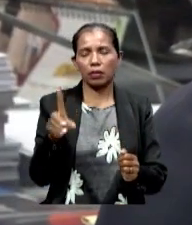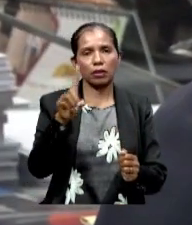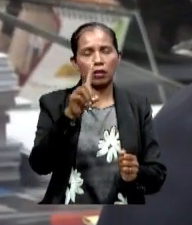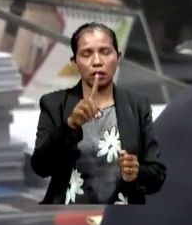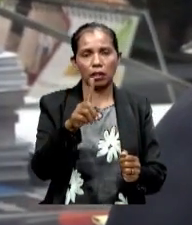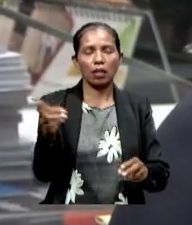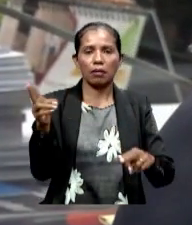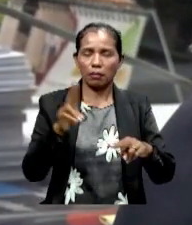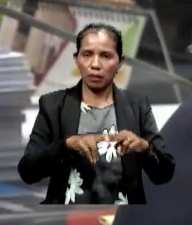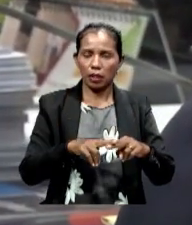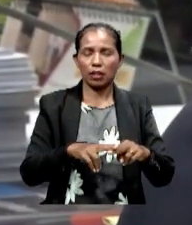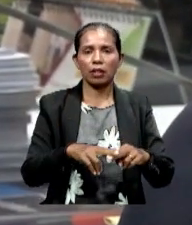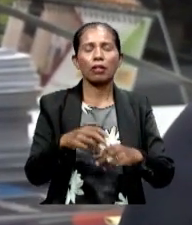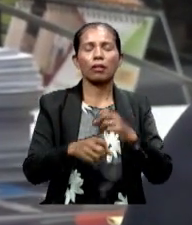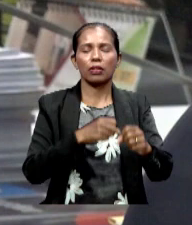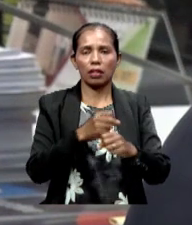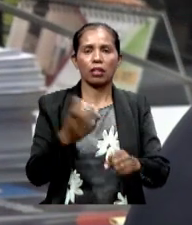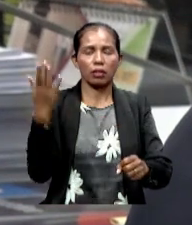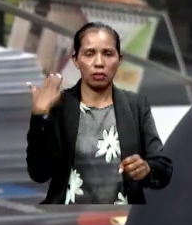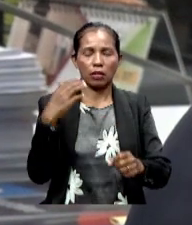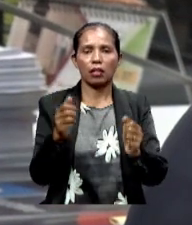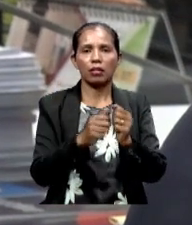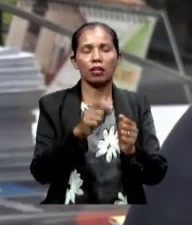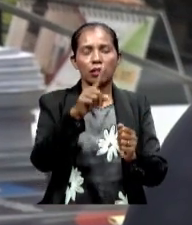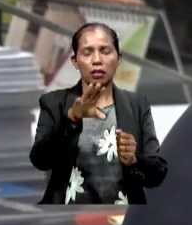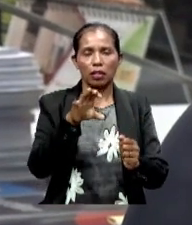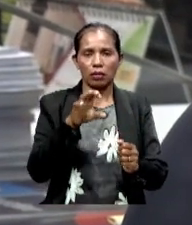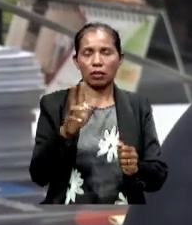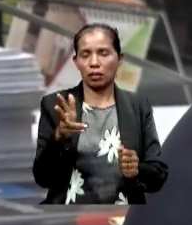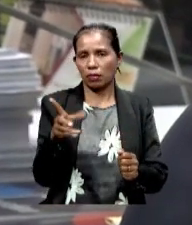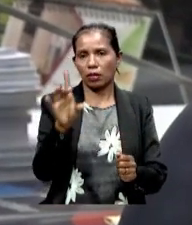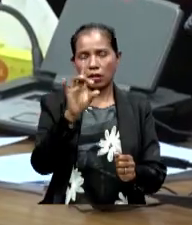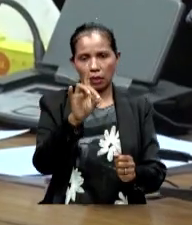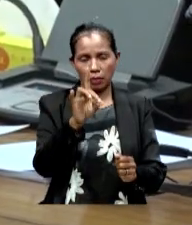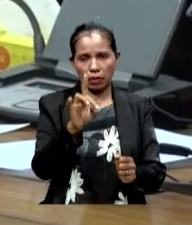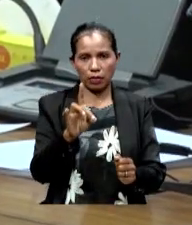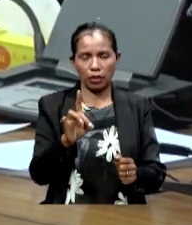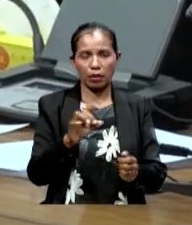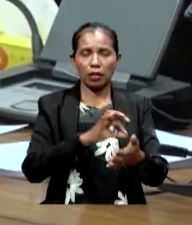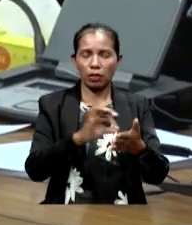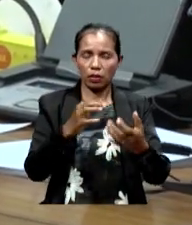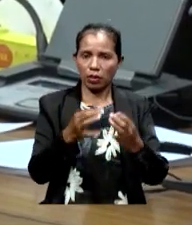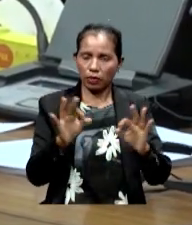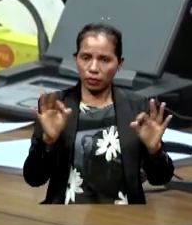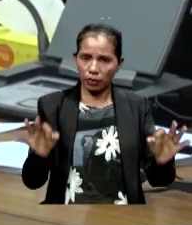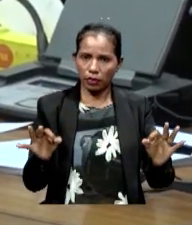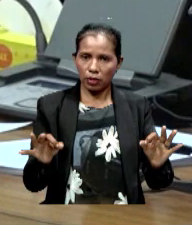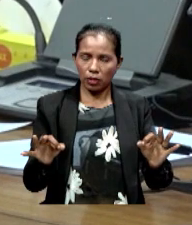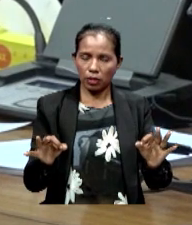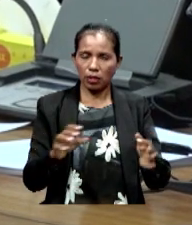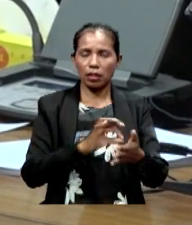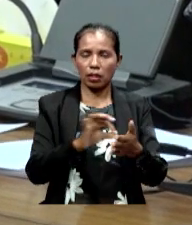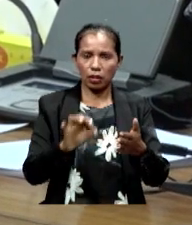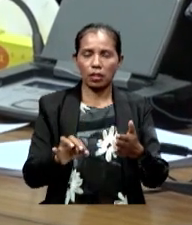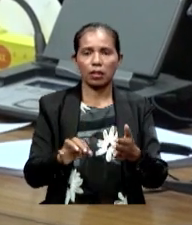aumenta kompara hotinan anterior nebe ho total atusida turun resing walu nune ia kontajen final resista redusaun pendenti